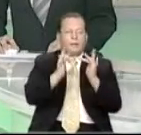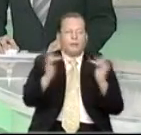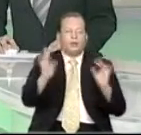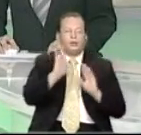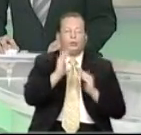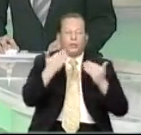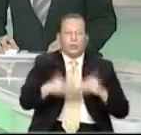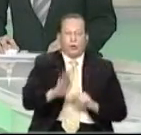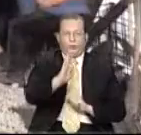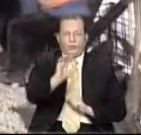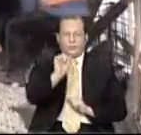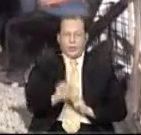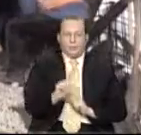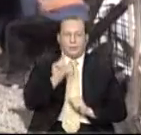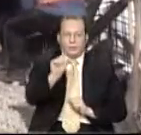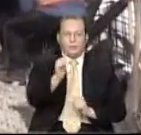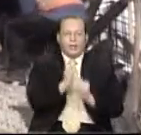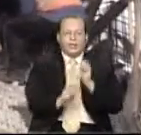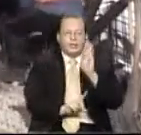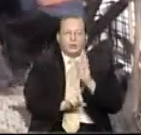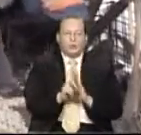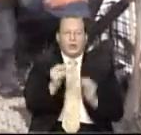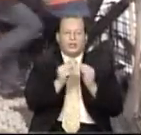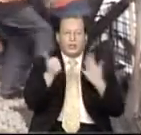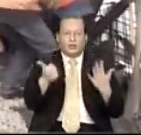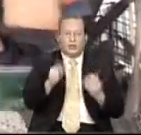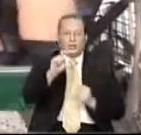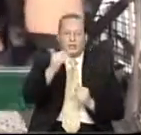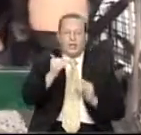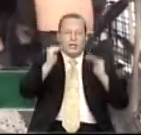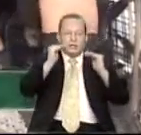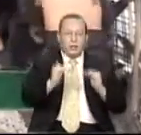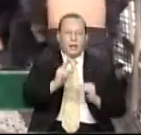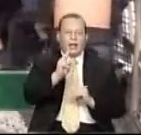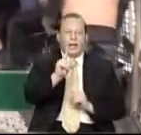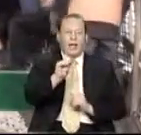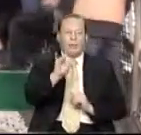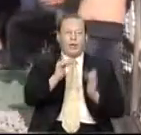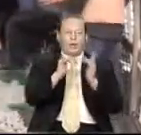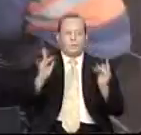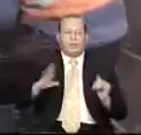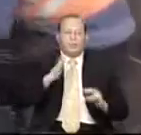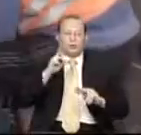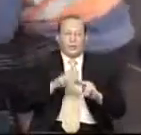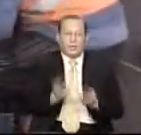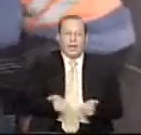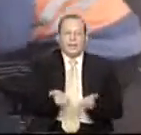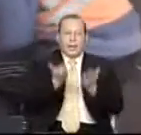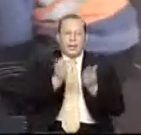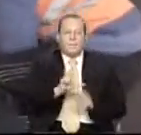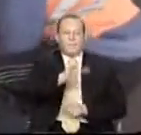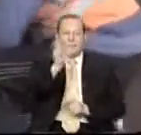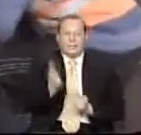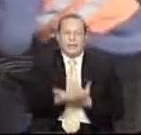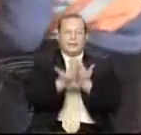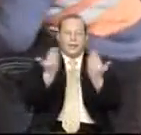bus galima važiuoti. Sausio pradžioje 16 cm įsmukęs Kleboniškio tiltas į buvusią vietą keliamas kone visą